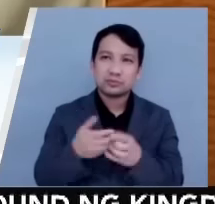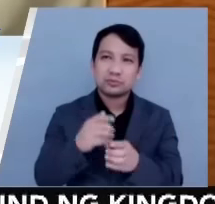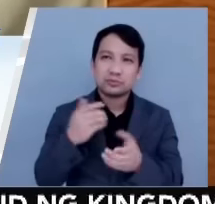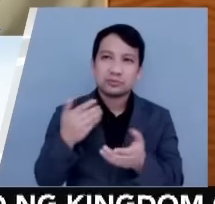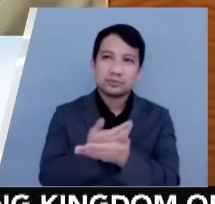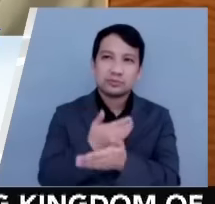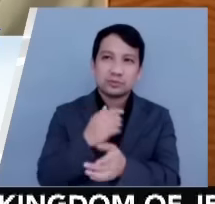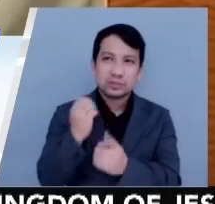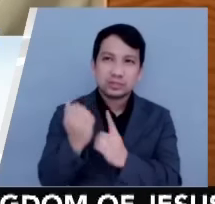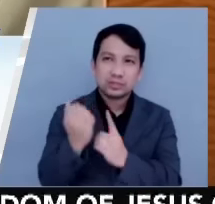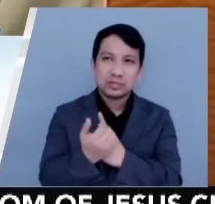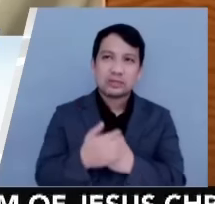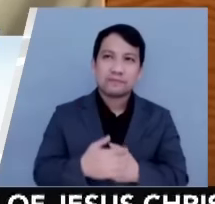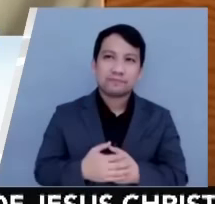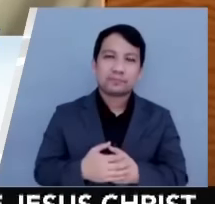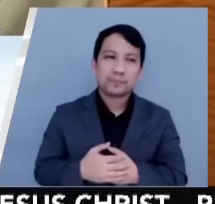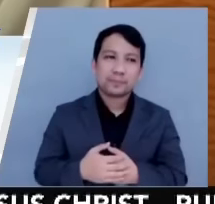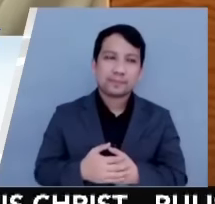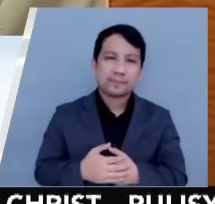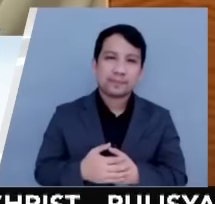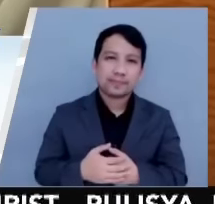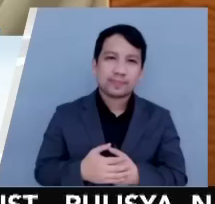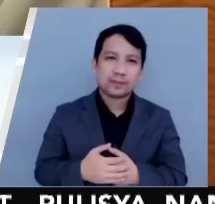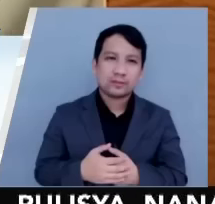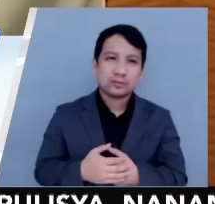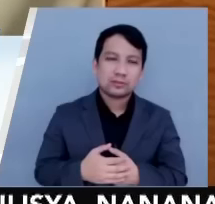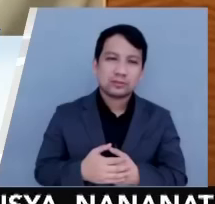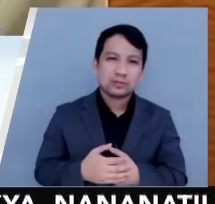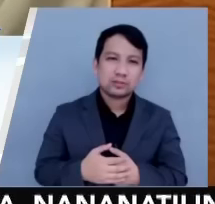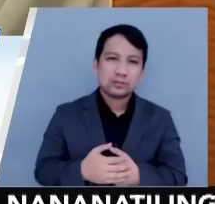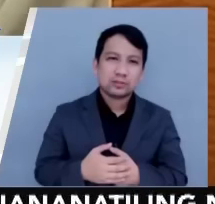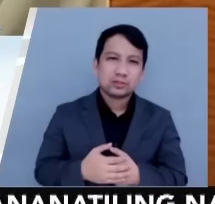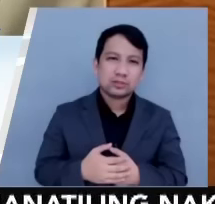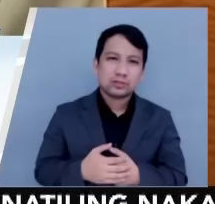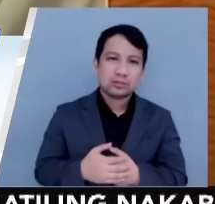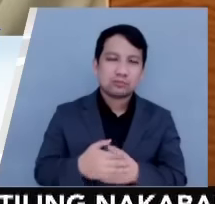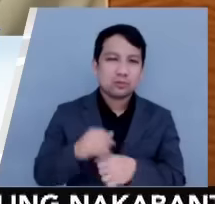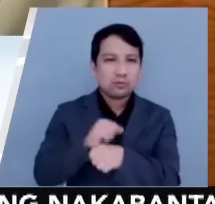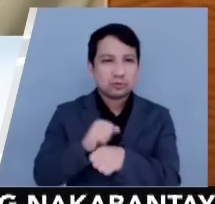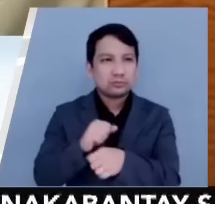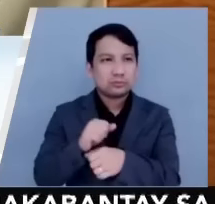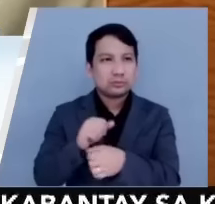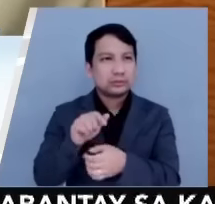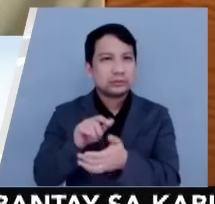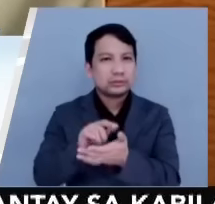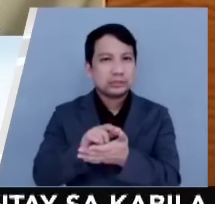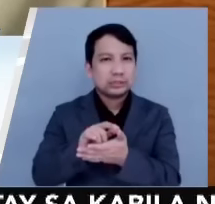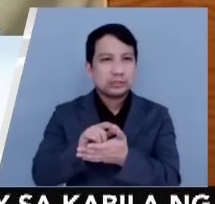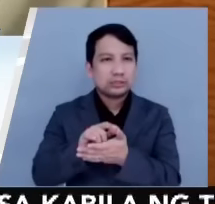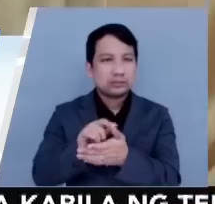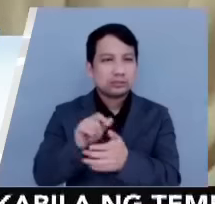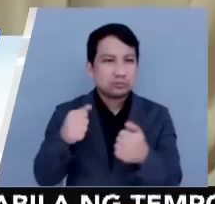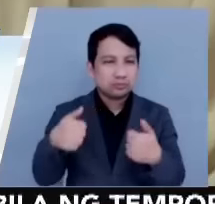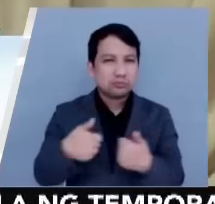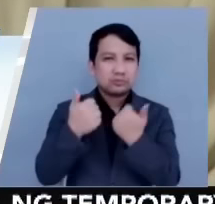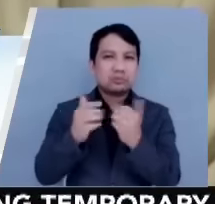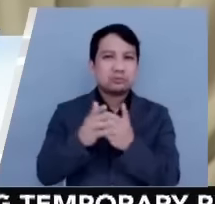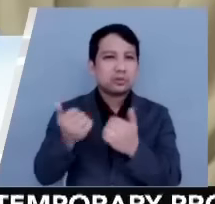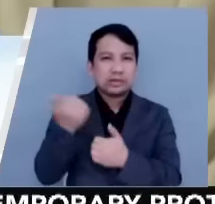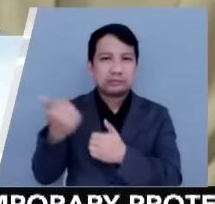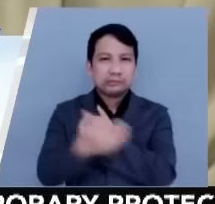You know, working abroad is kind of big challenge to me. So all